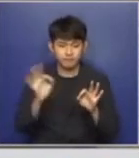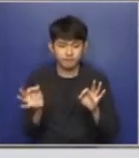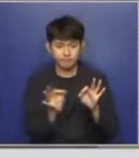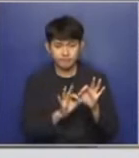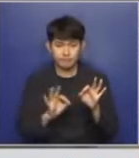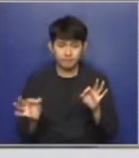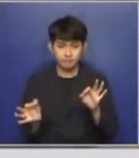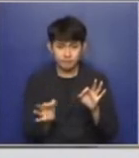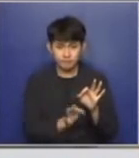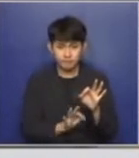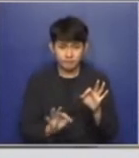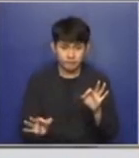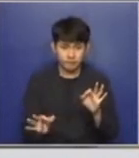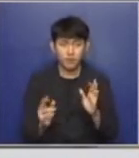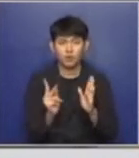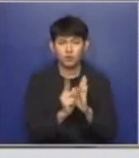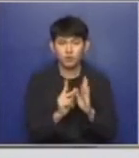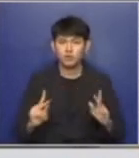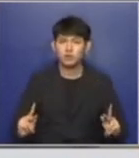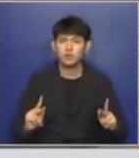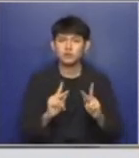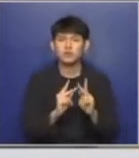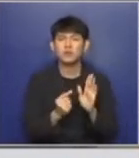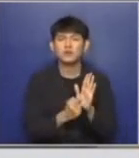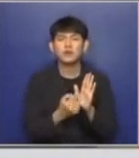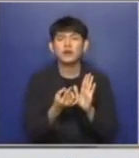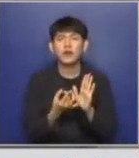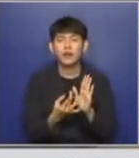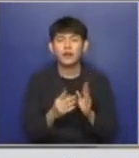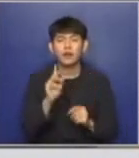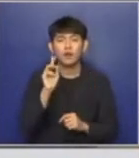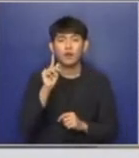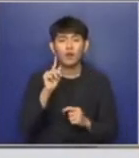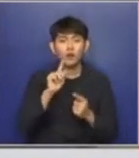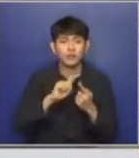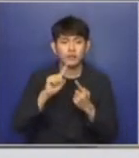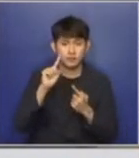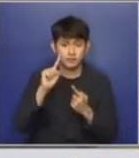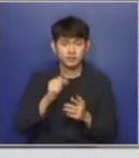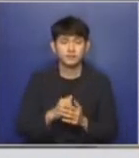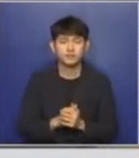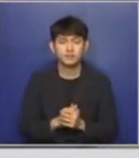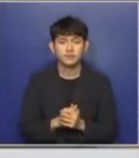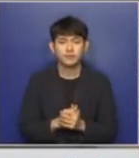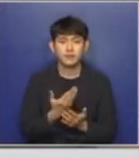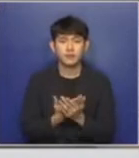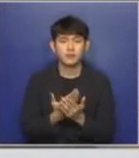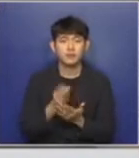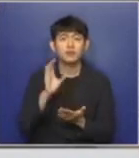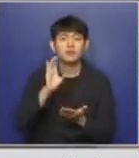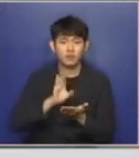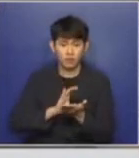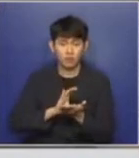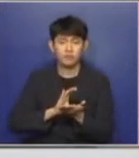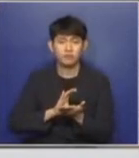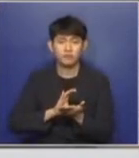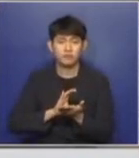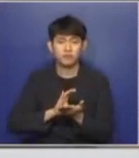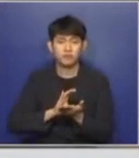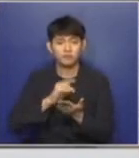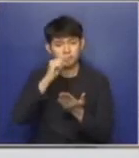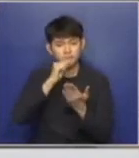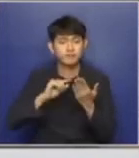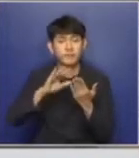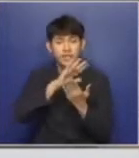ใจความของกฎกระทรวงฉบับนี้ในข้อที่1บอกว่าจากวงเงินงบประมาณของแผ่น